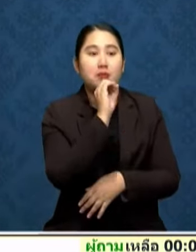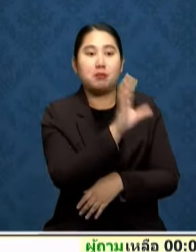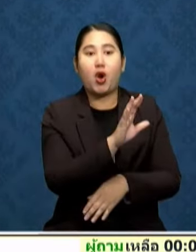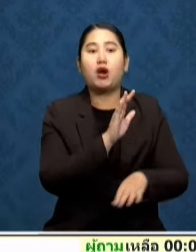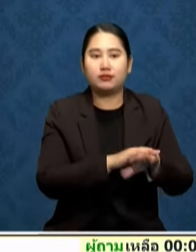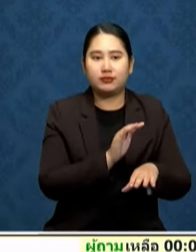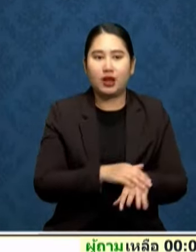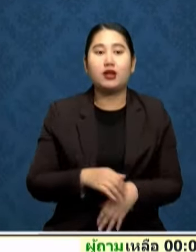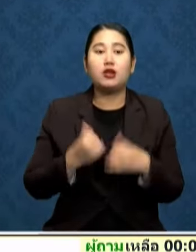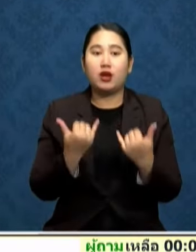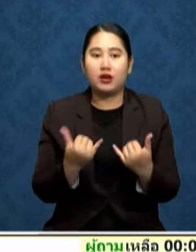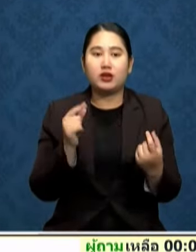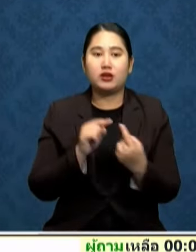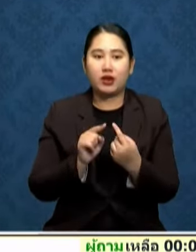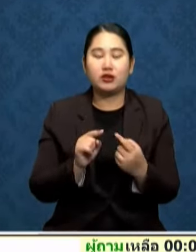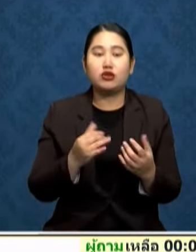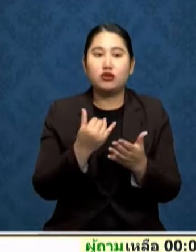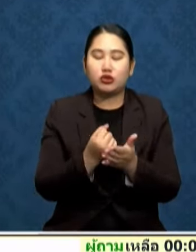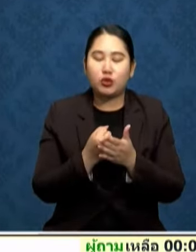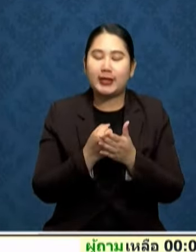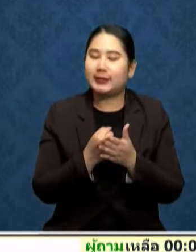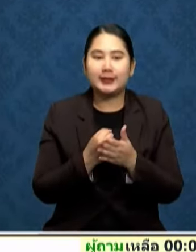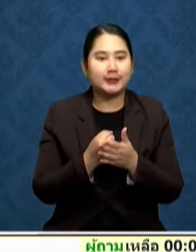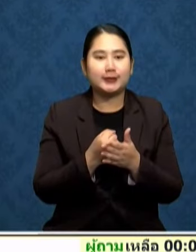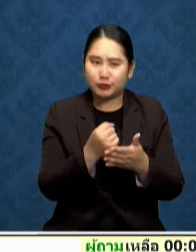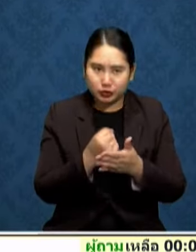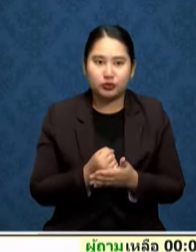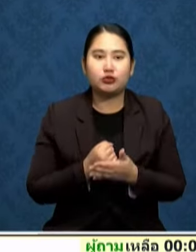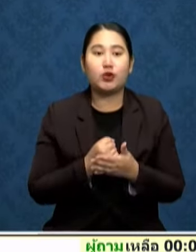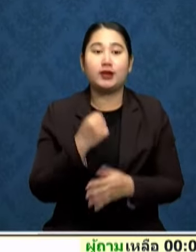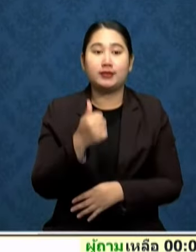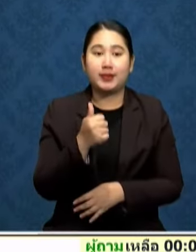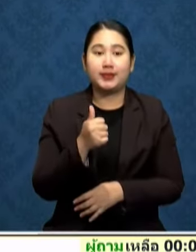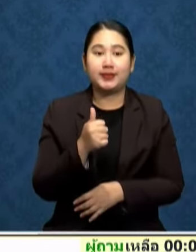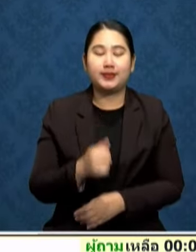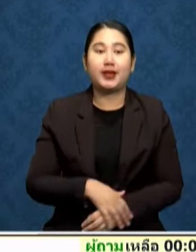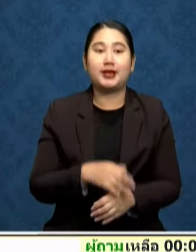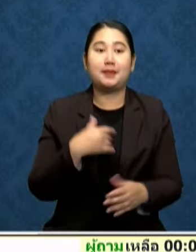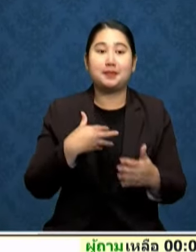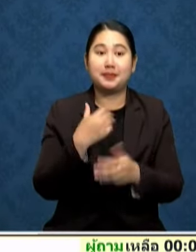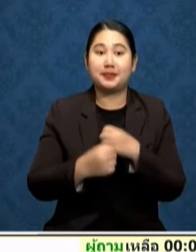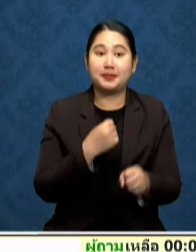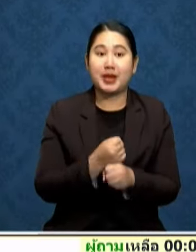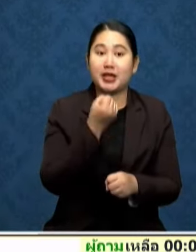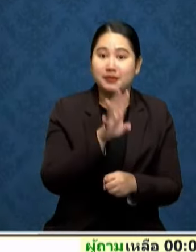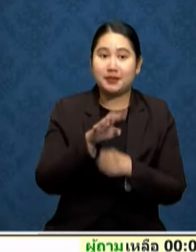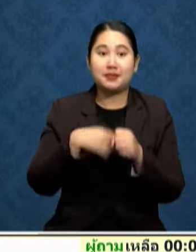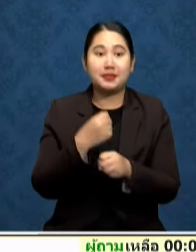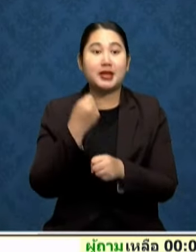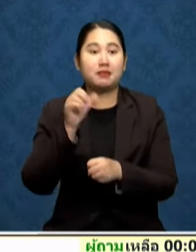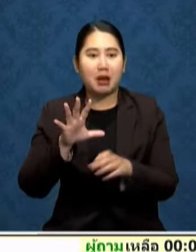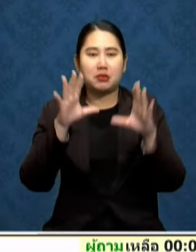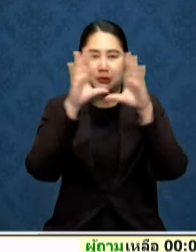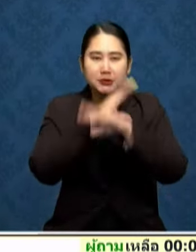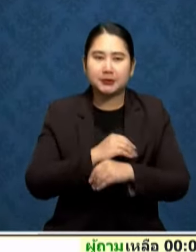ฐมนตรีว่าช่วยเป็นแสงสว่างที่ปลายอุโมงค์ให้กับพวกเขาได้หรือไม่ 14-15 ปีที่ดำมืดหาทาง